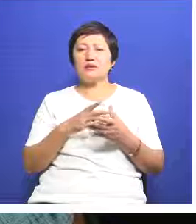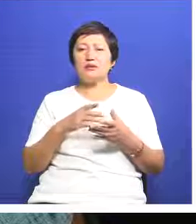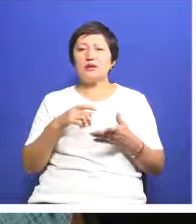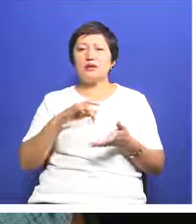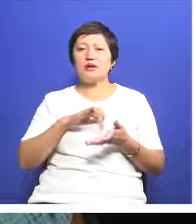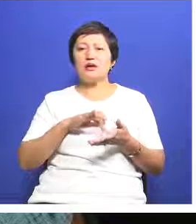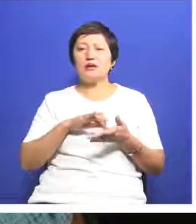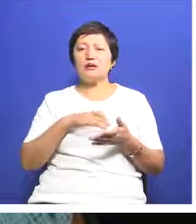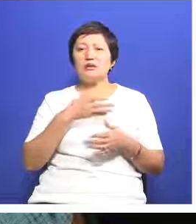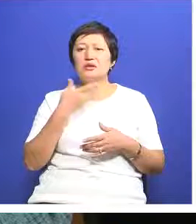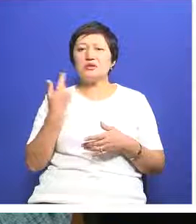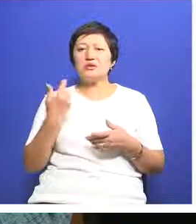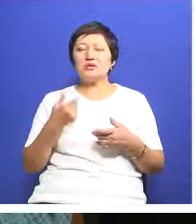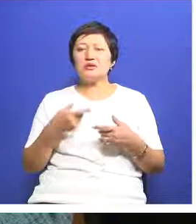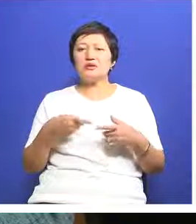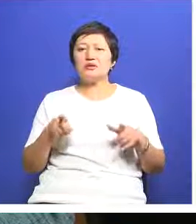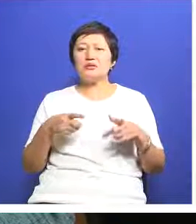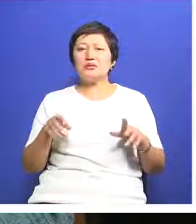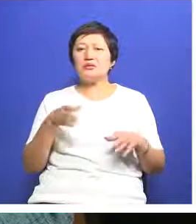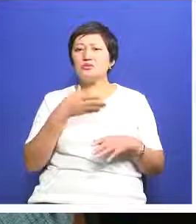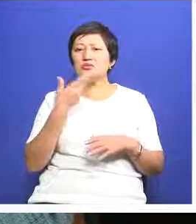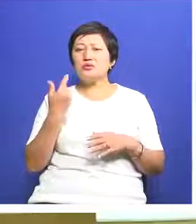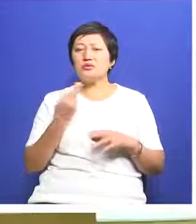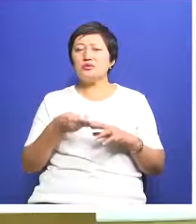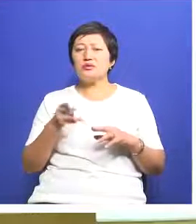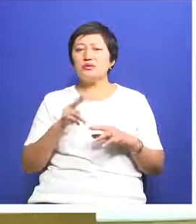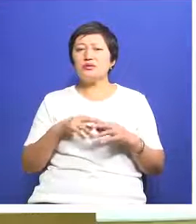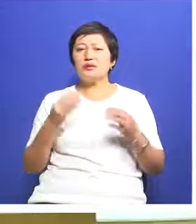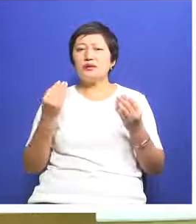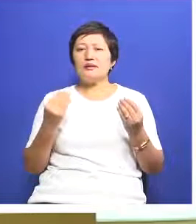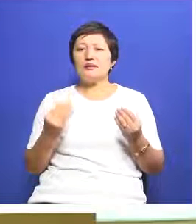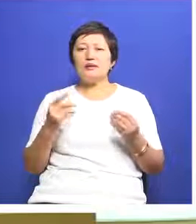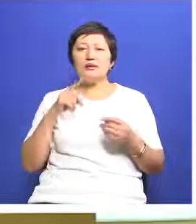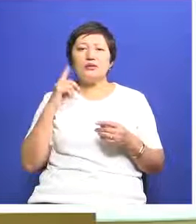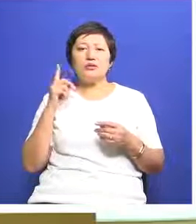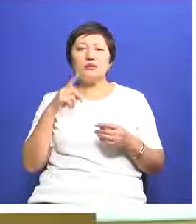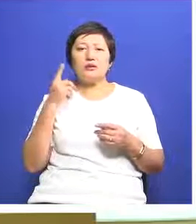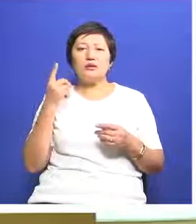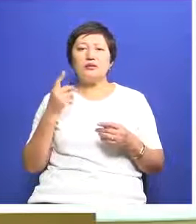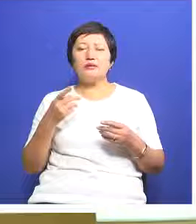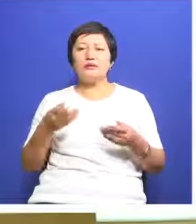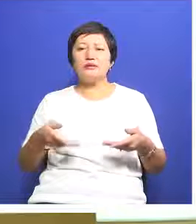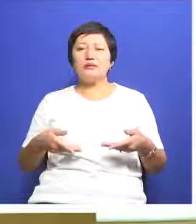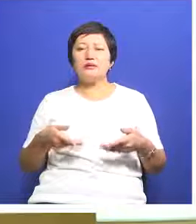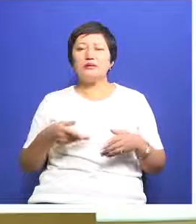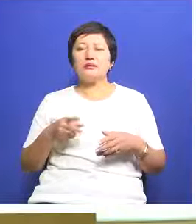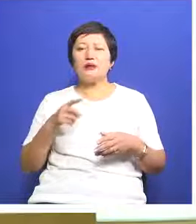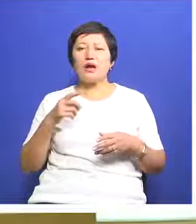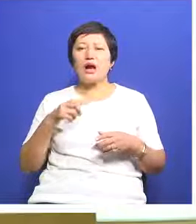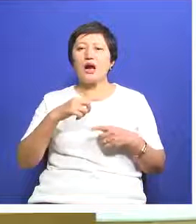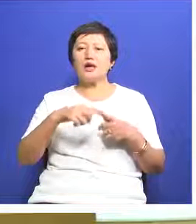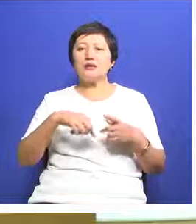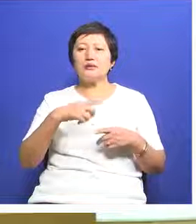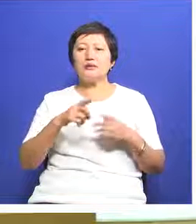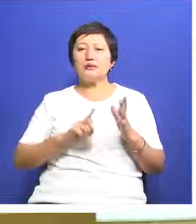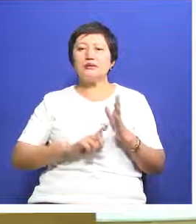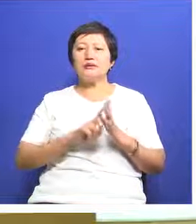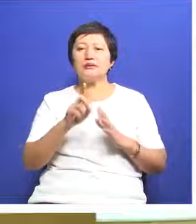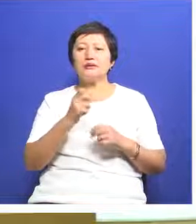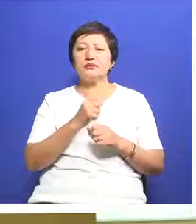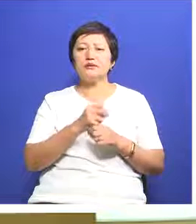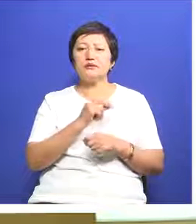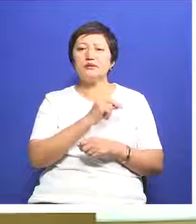Қала өмірі ешқандай айырмашылығымыз жоқ. Сондықтан бізде қазір мен жастар тұрақтап жатыр, жаңа кәсіпкерлік бастап жатыр, басқа жұмыстар